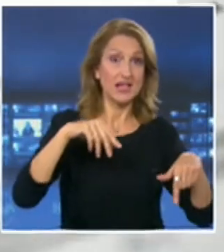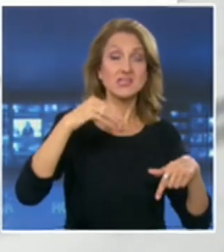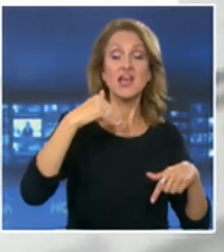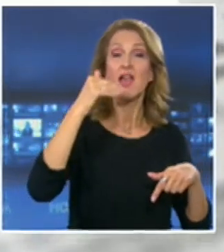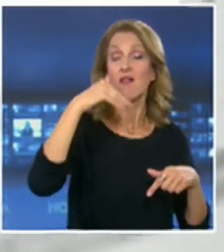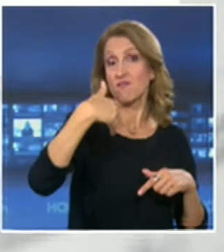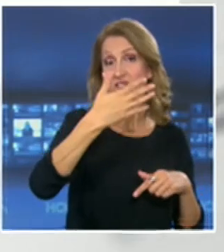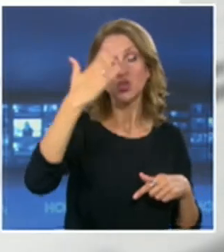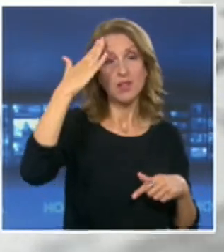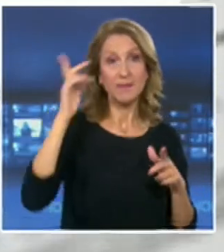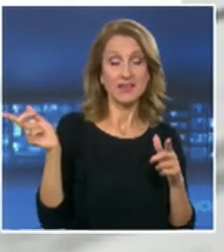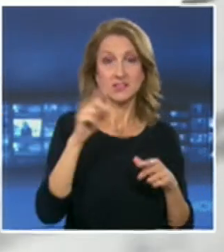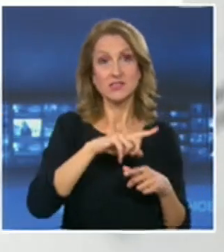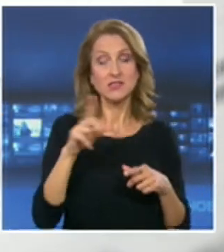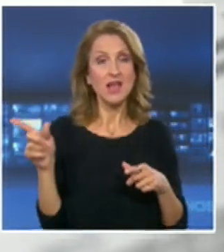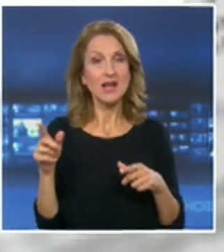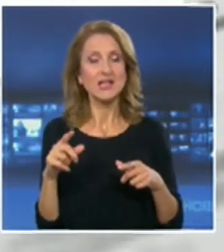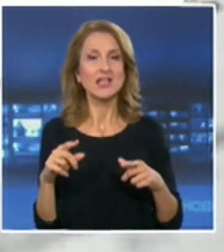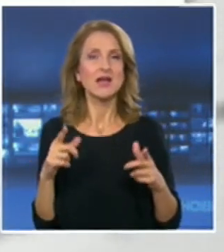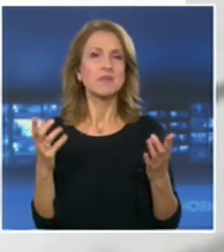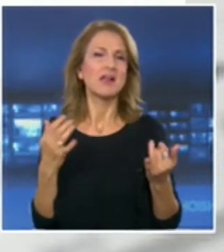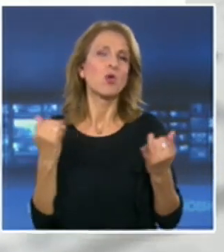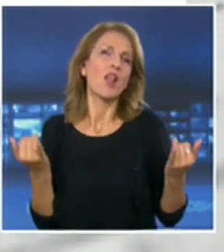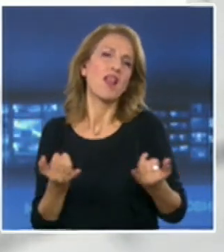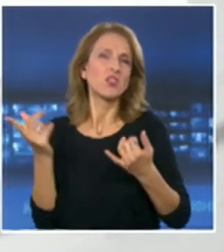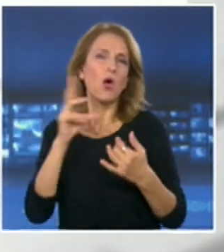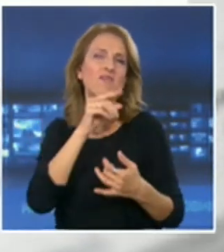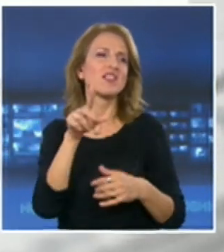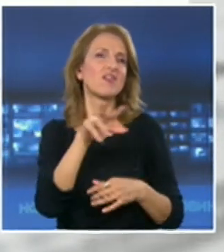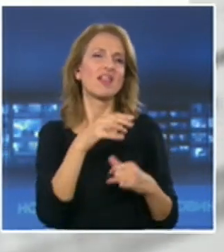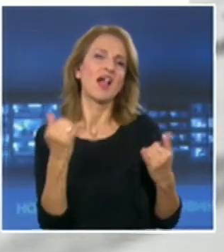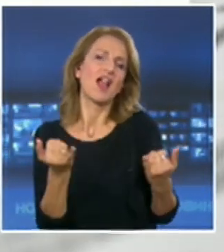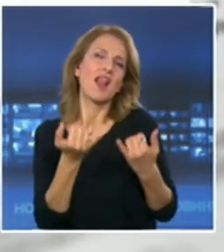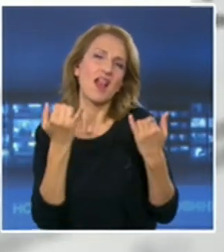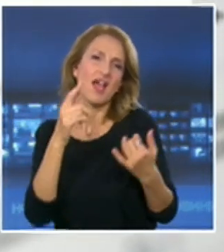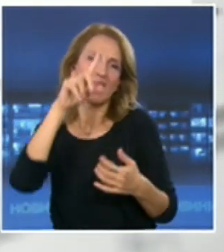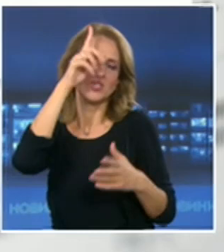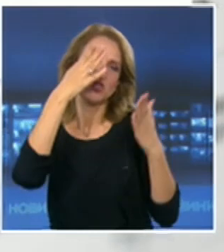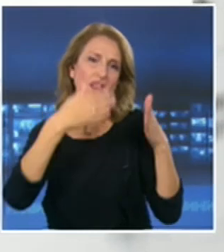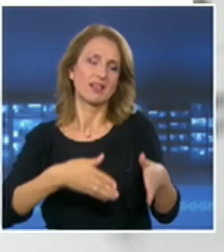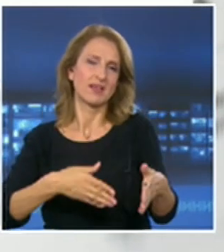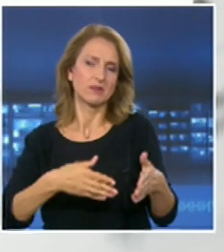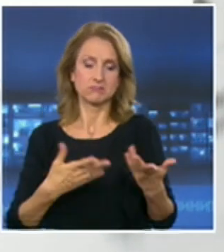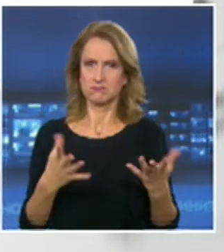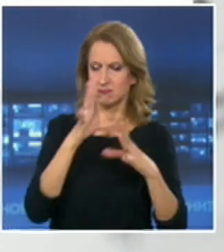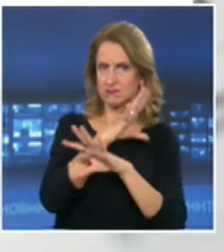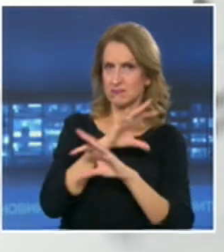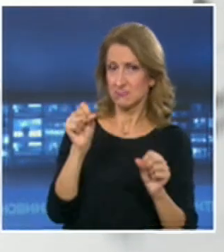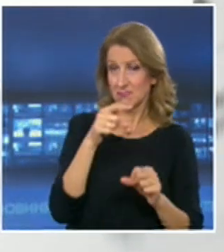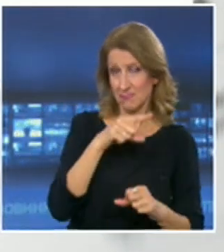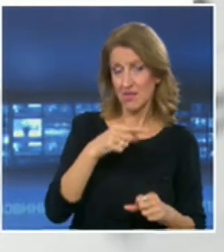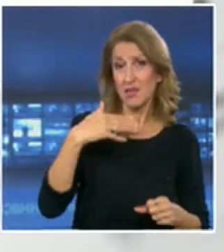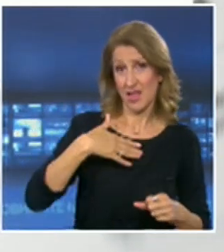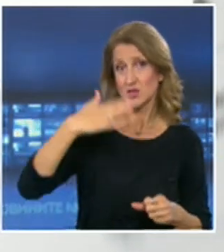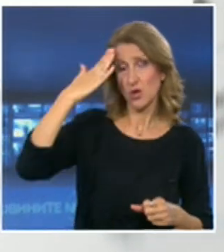министър Екатерина Захариева са фригидни леки жени. В ефира на Нова Екатерина Захариева обяви, че именно подобни изказвания